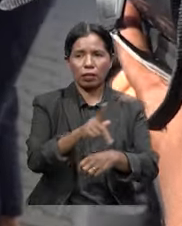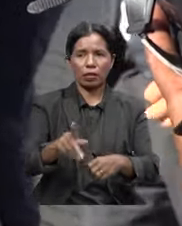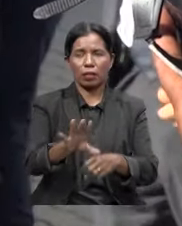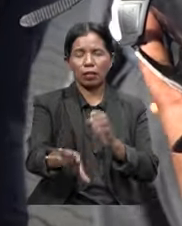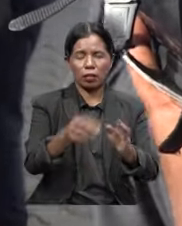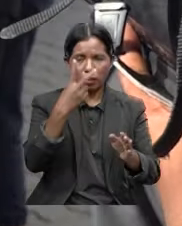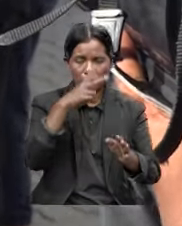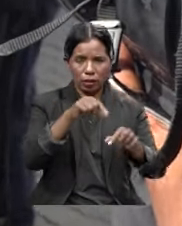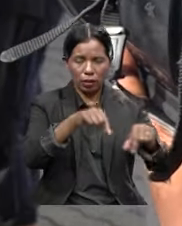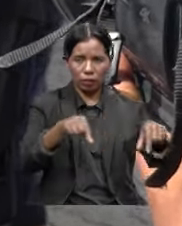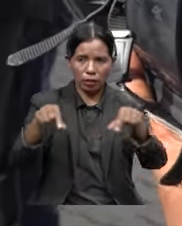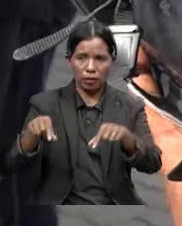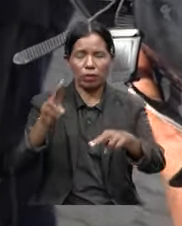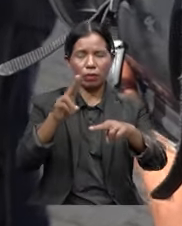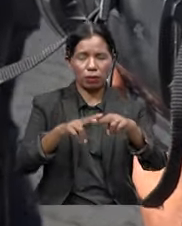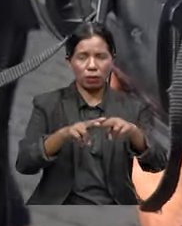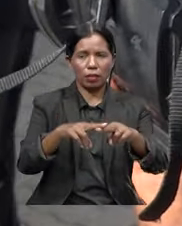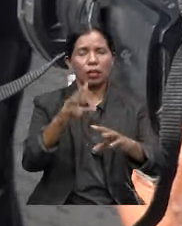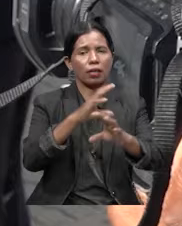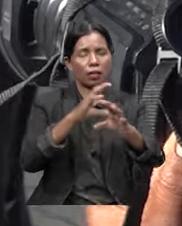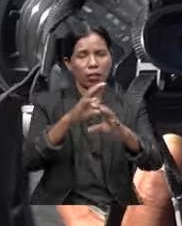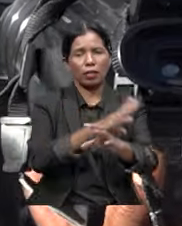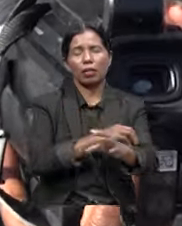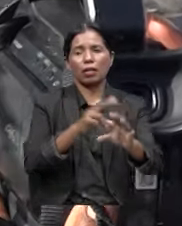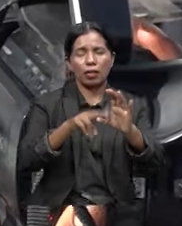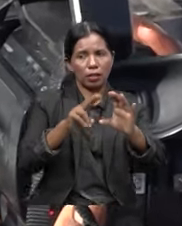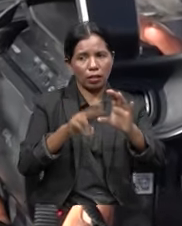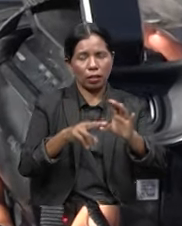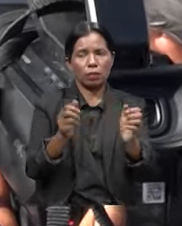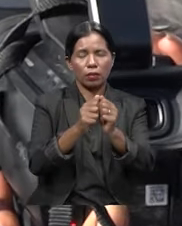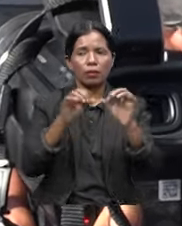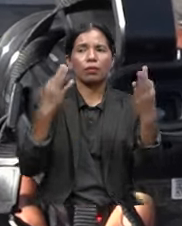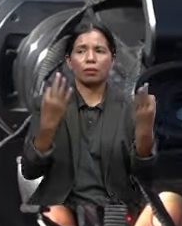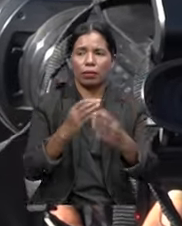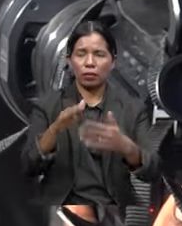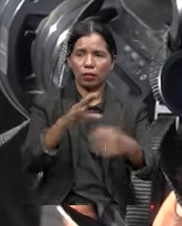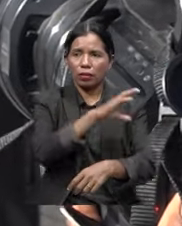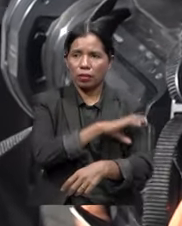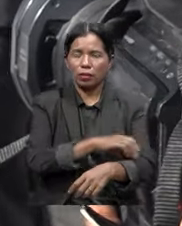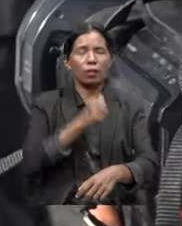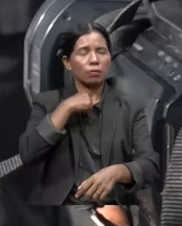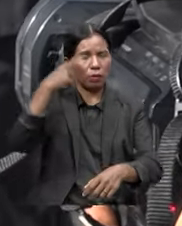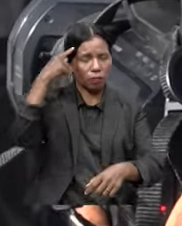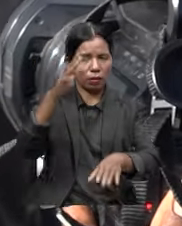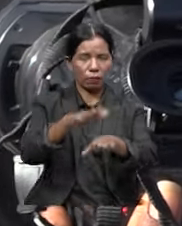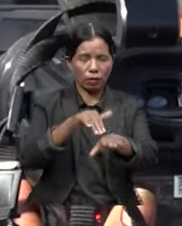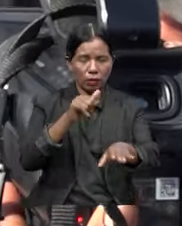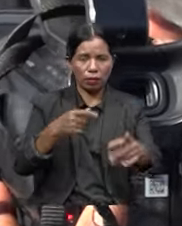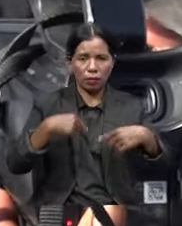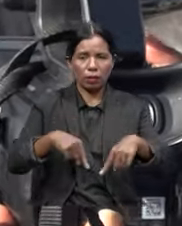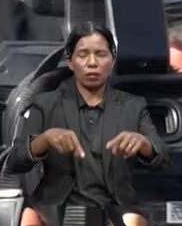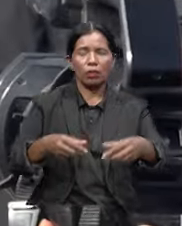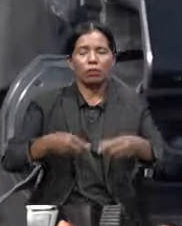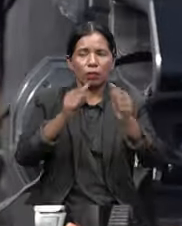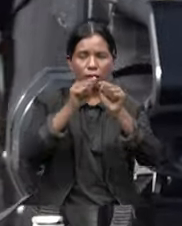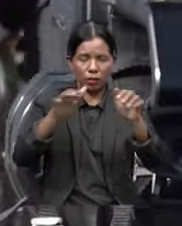hetan kedas deficiente ne tur iha kadeira roda nebe akompanya husi familia no autoridade segurança amu papa bolu kedas ba oin ho di